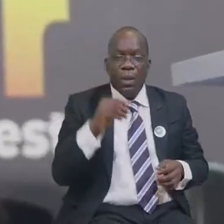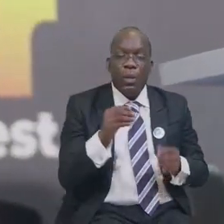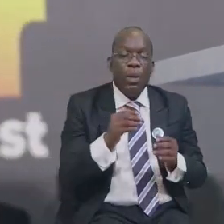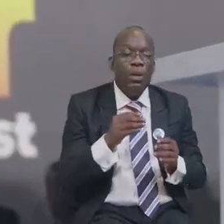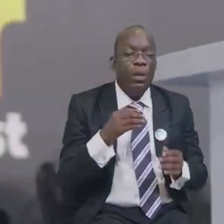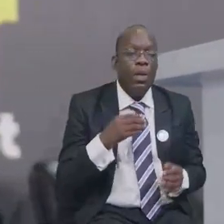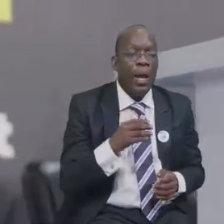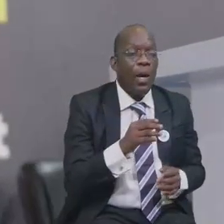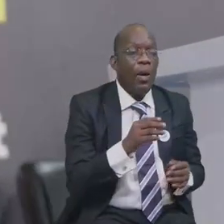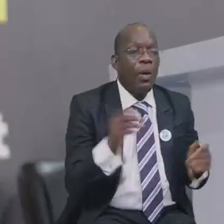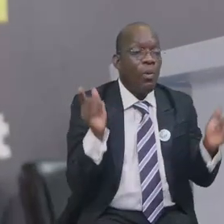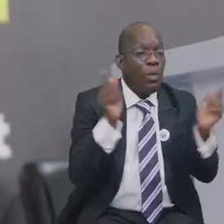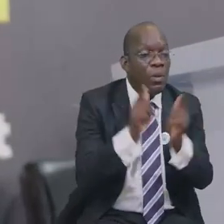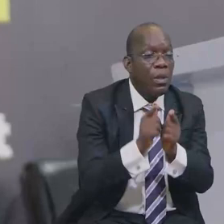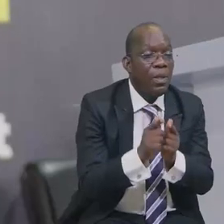monsieur,